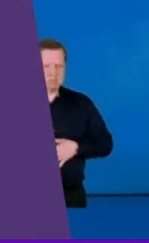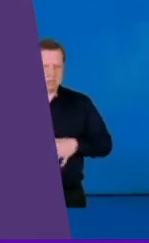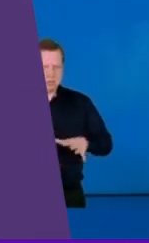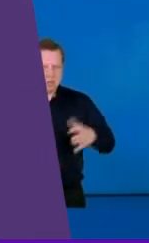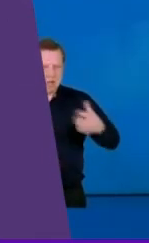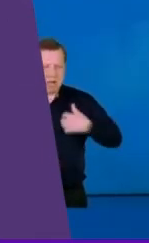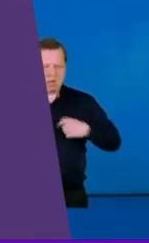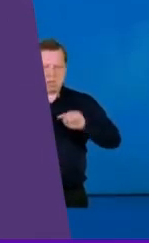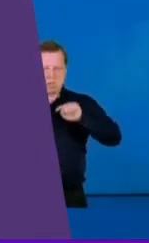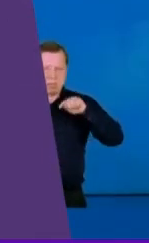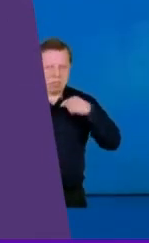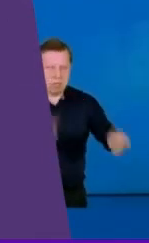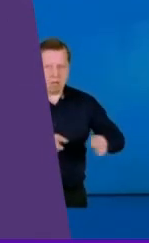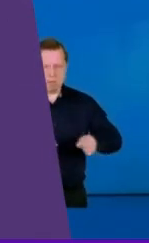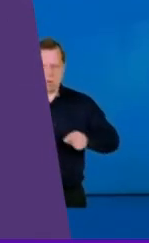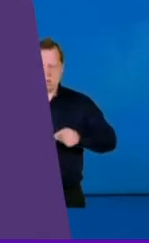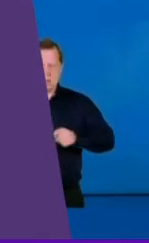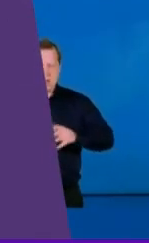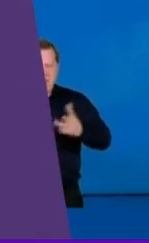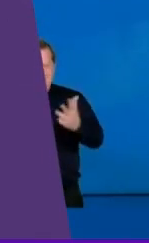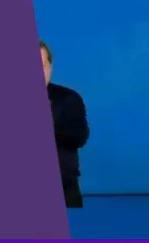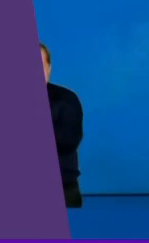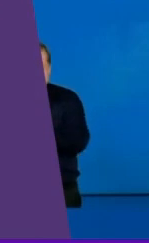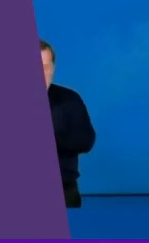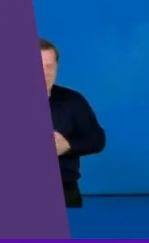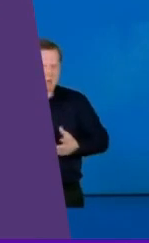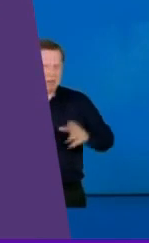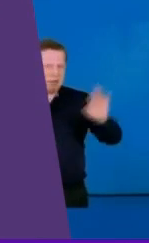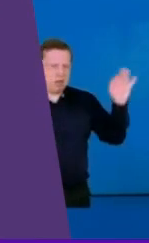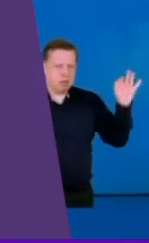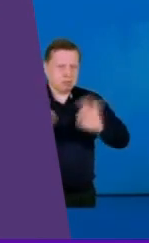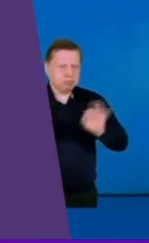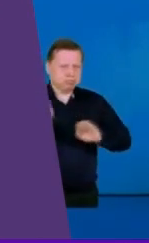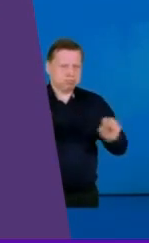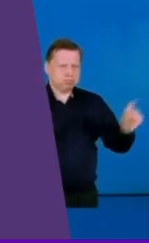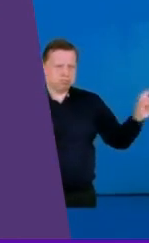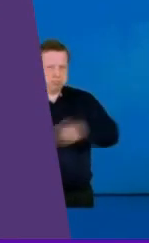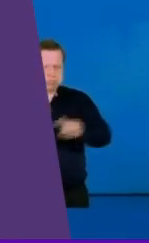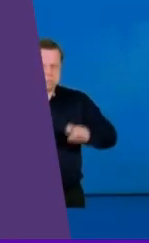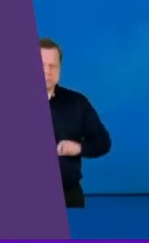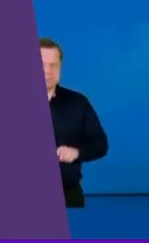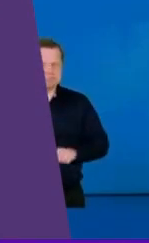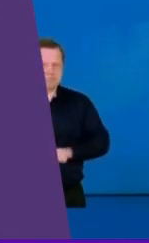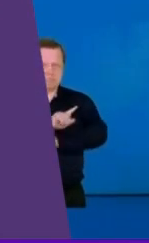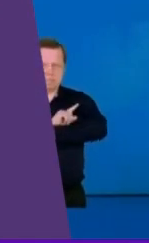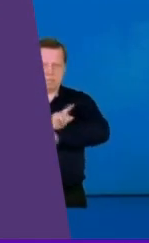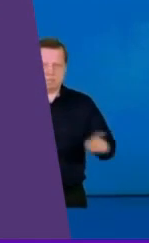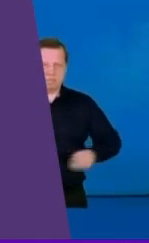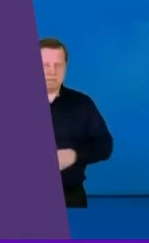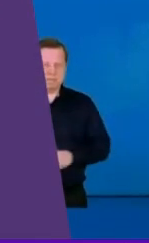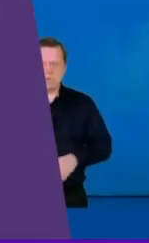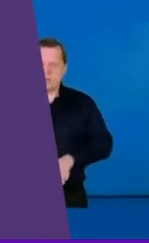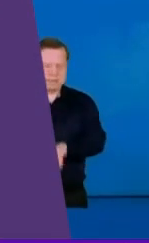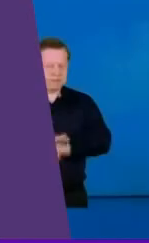агрессии, варварства, вандализма абсолютно недопустимо, потому что это вызывает эскалацию, которая может привести к чему-то